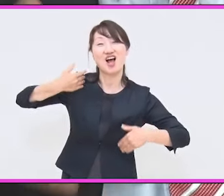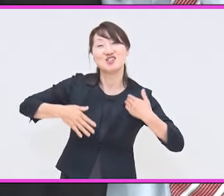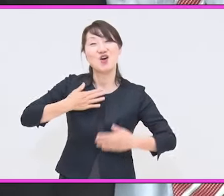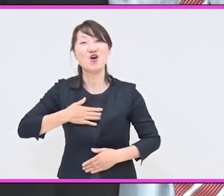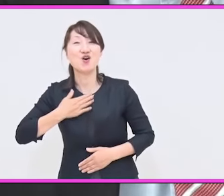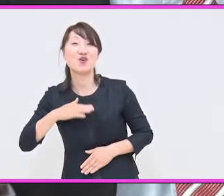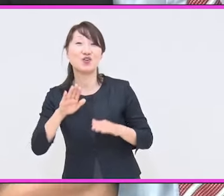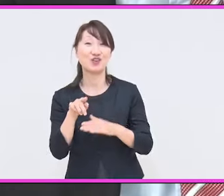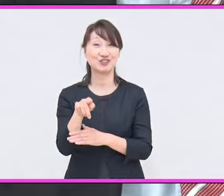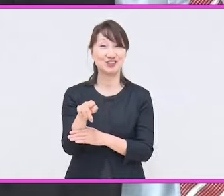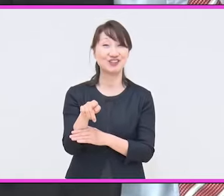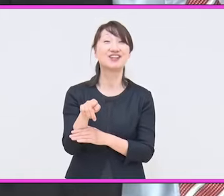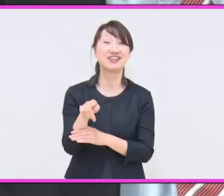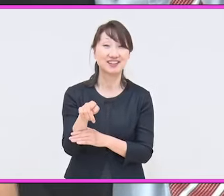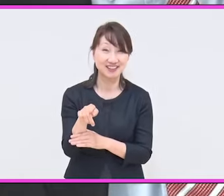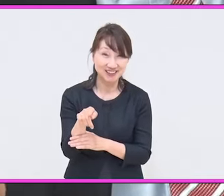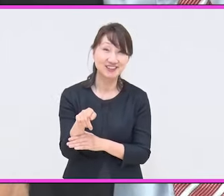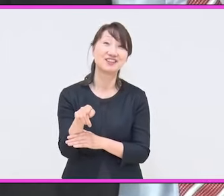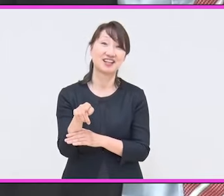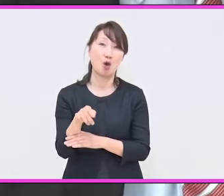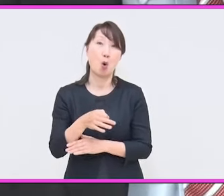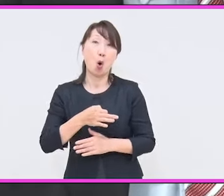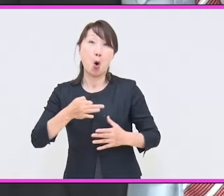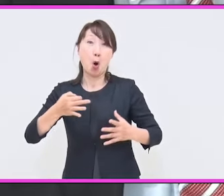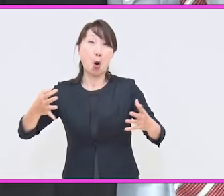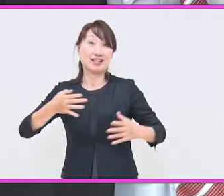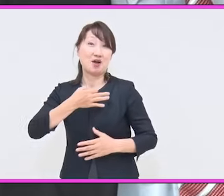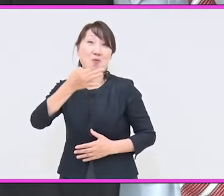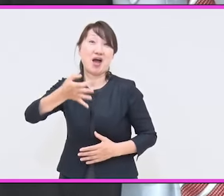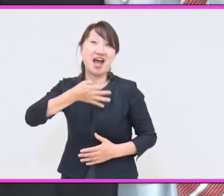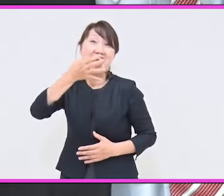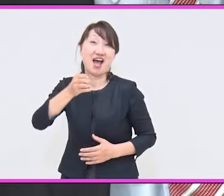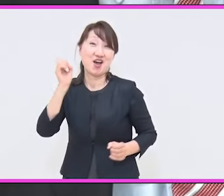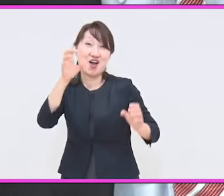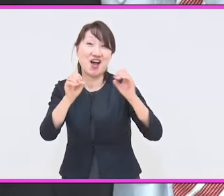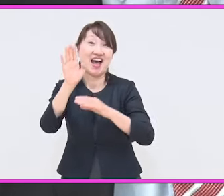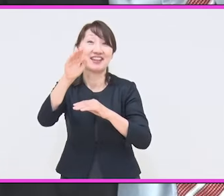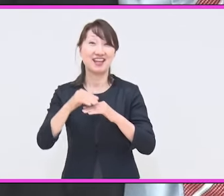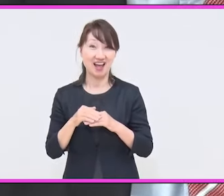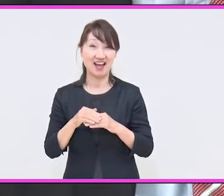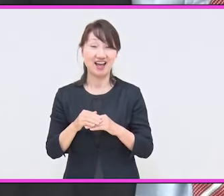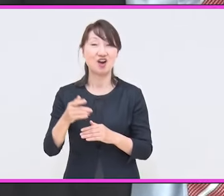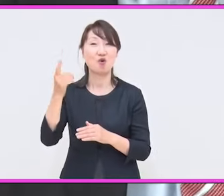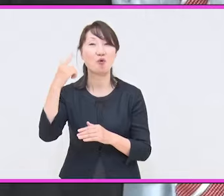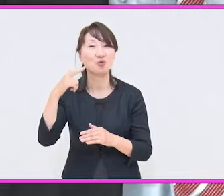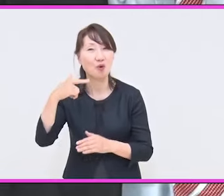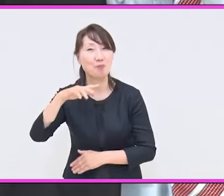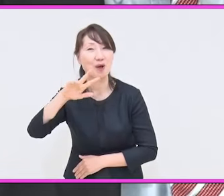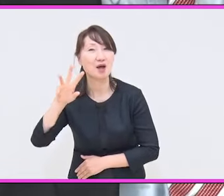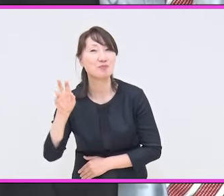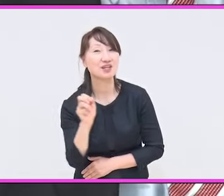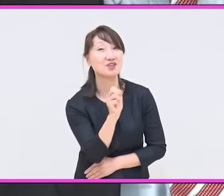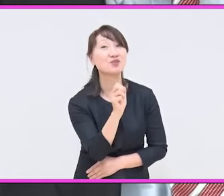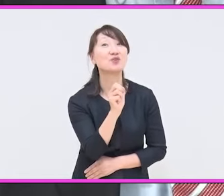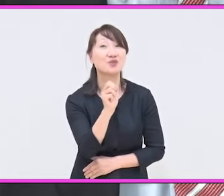すごくこう大きな声を出したりして、まあロンドンパラリンピック大会、パラリンピ